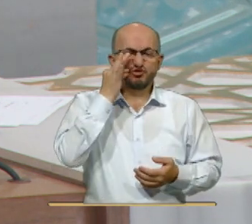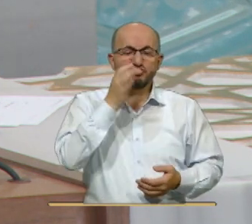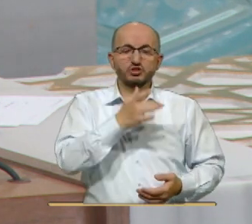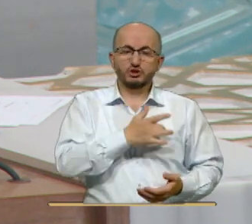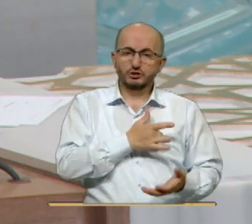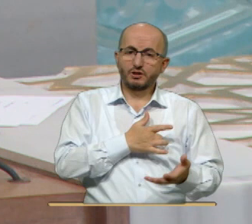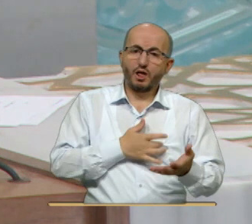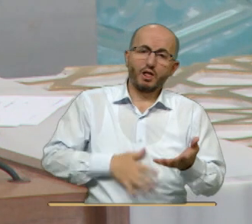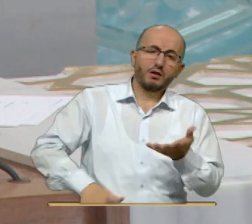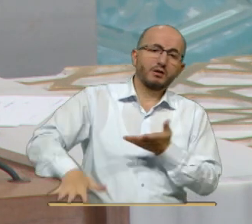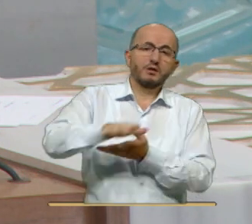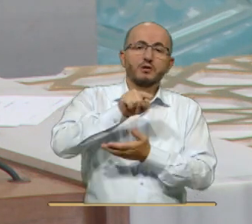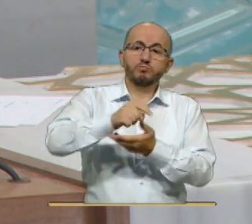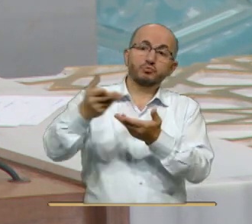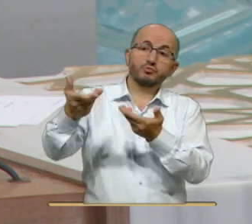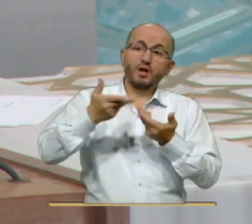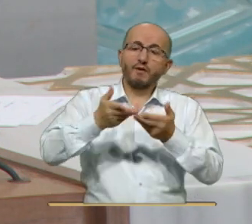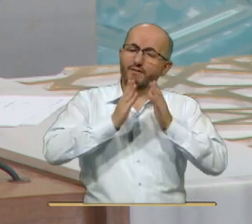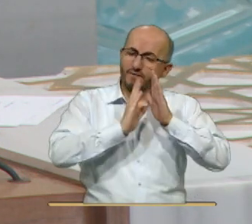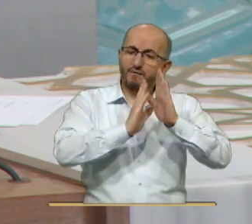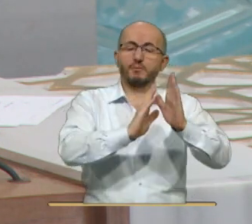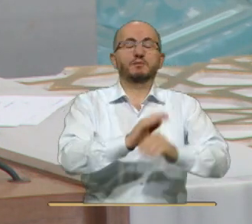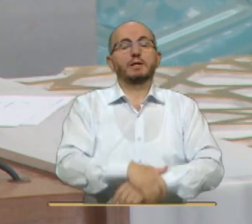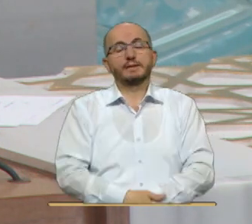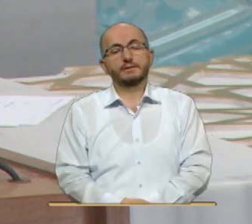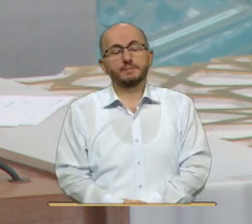bu çağrı devam etmektedir.